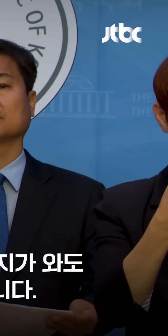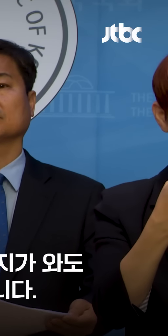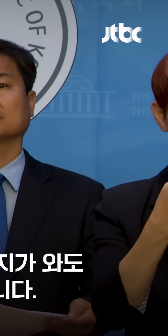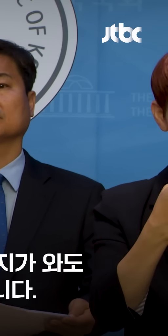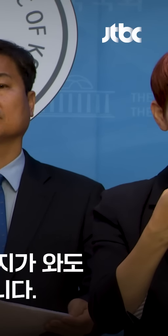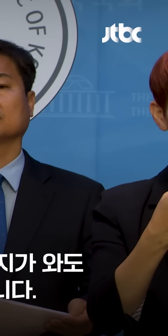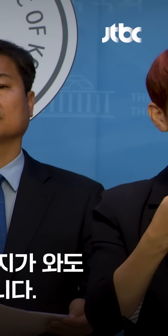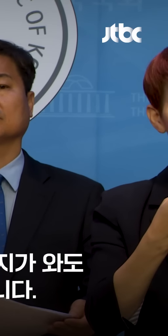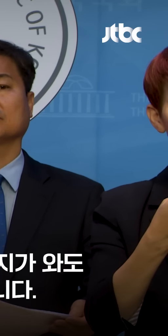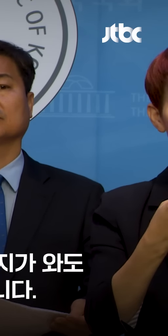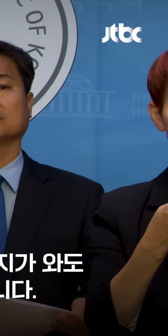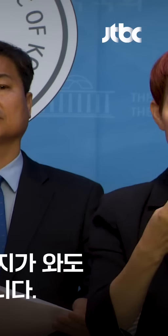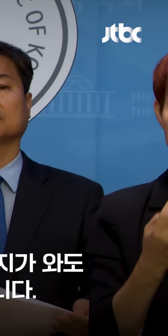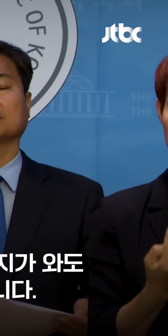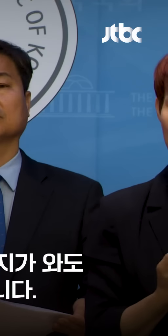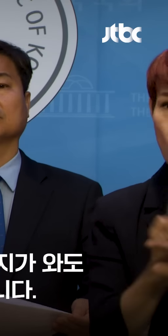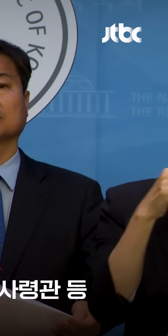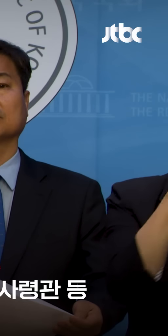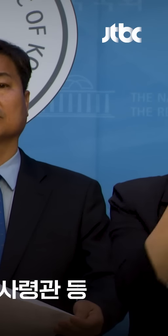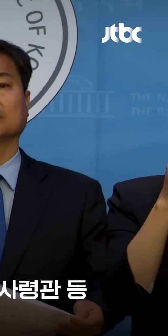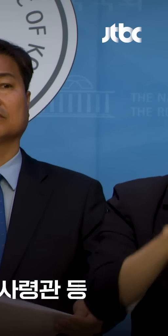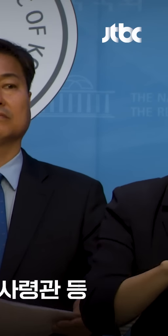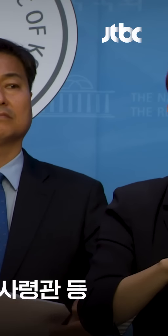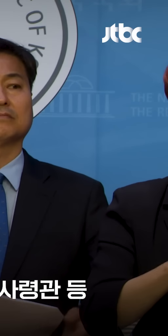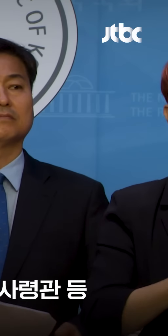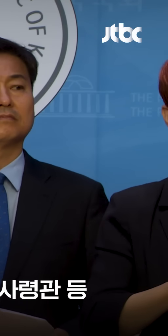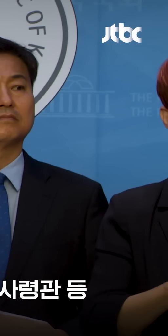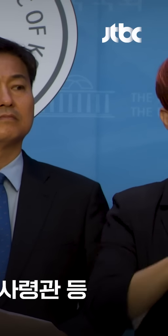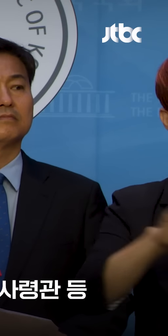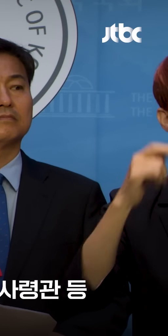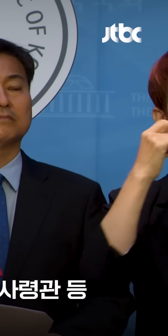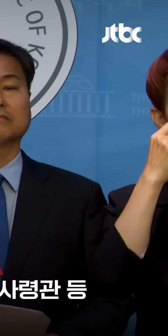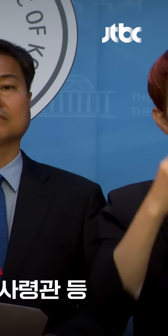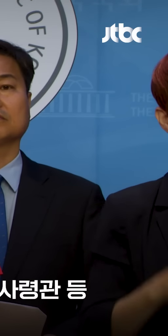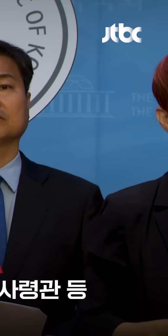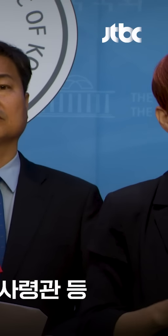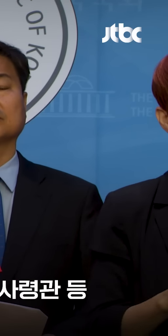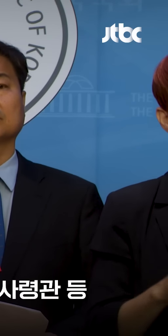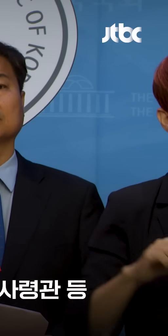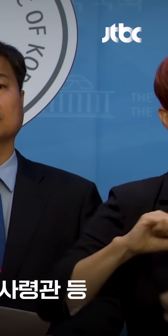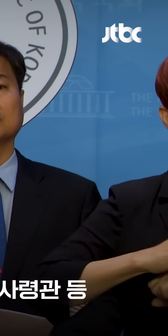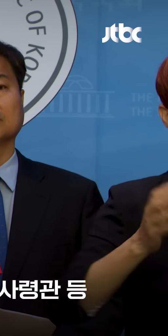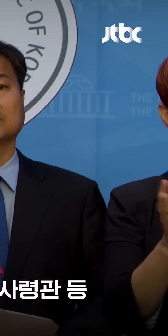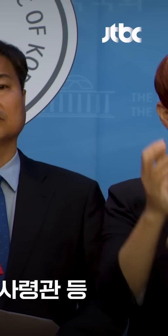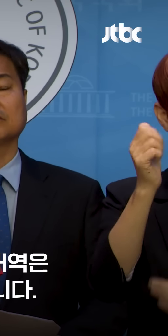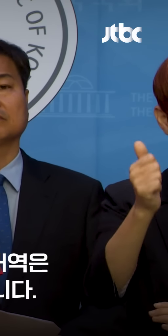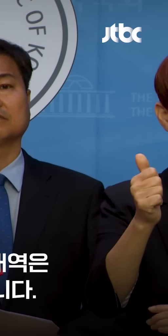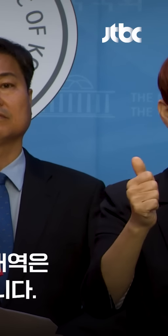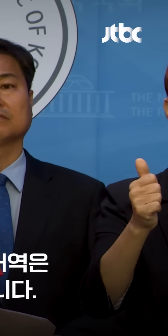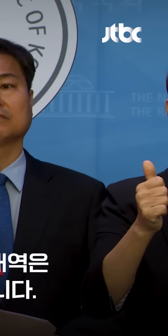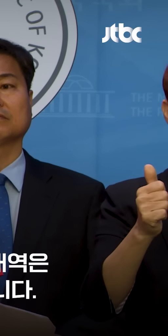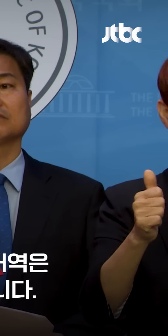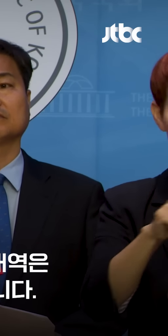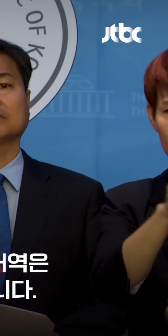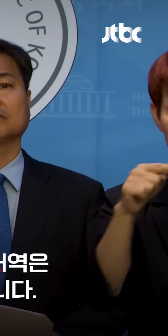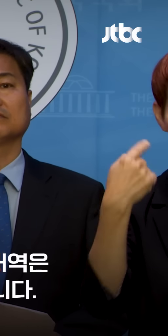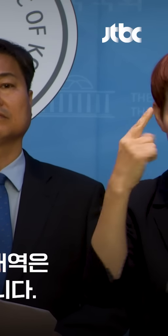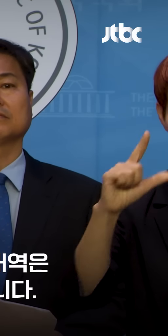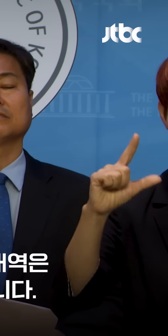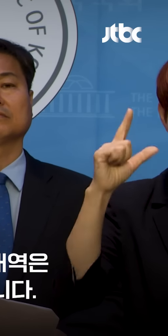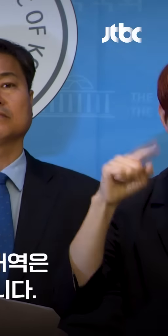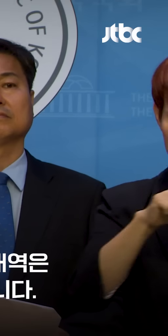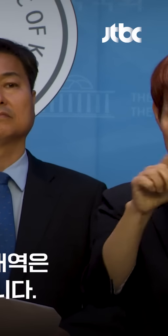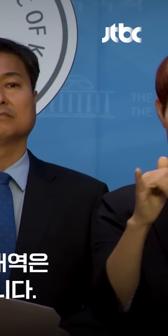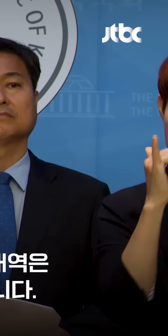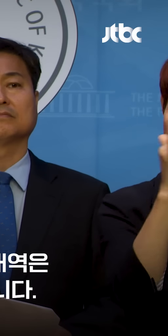와도 진상규명이 매우 어려워질 수 있습니다. 물론 이종섭 전 국방장관, 김계환 해병대 사령관 등 지금 충분히 알려진 유명 인사들의